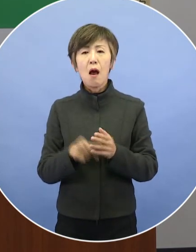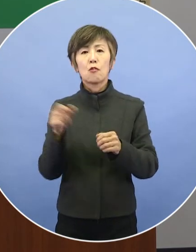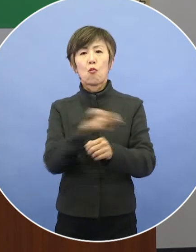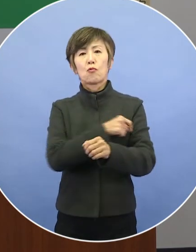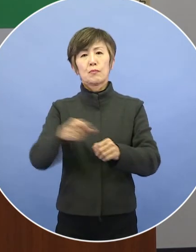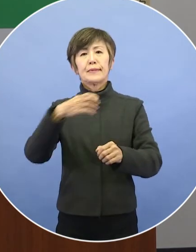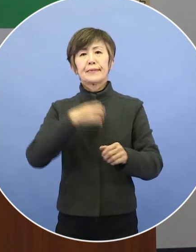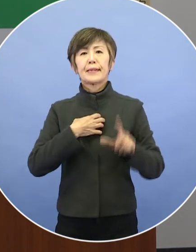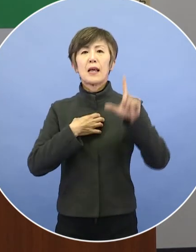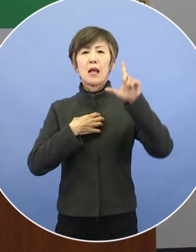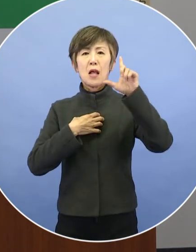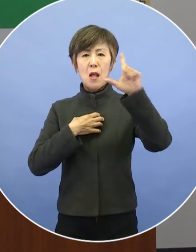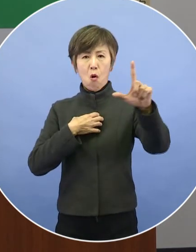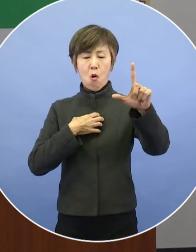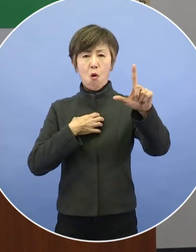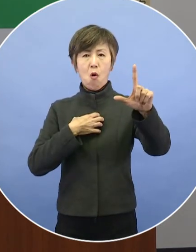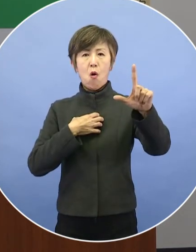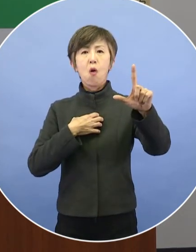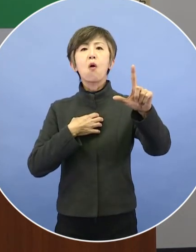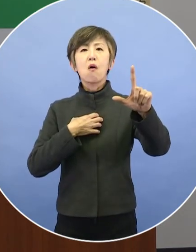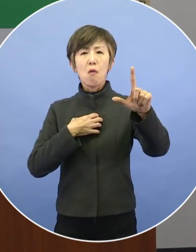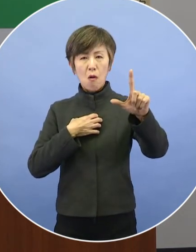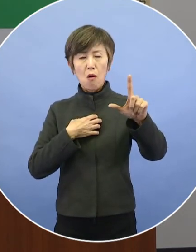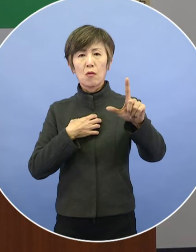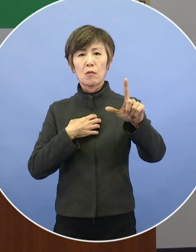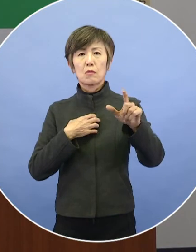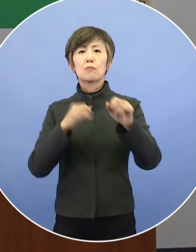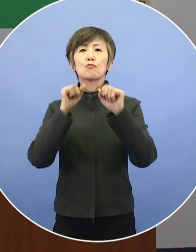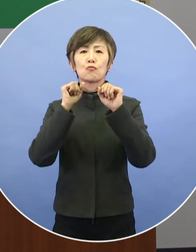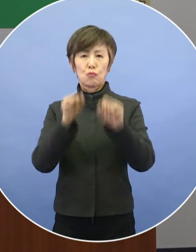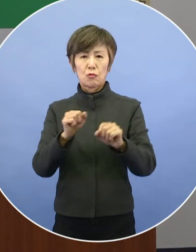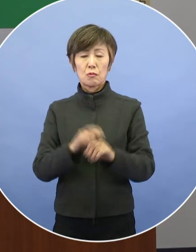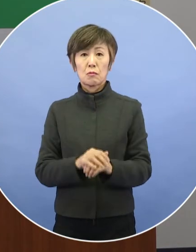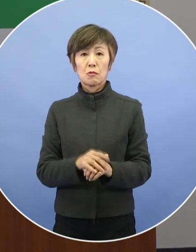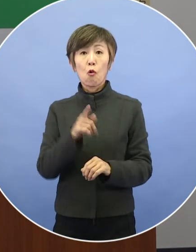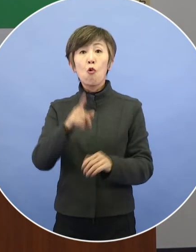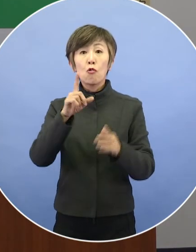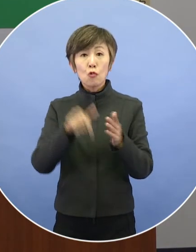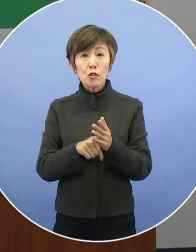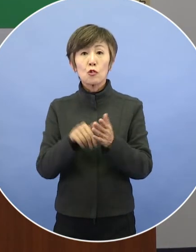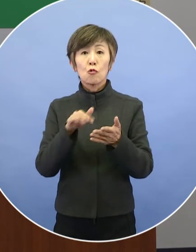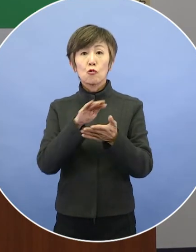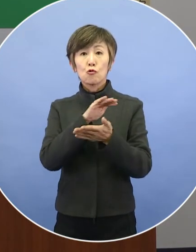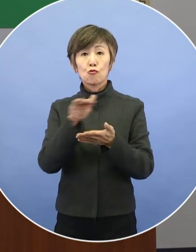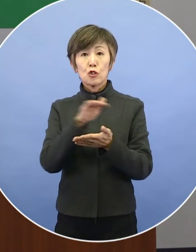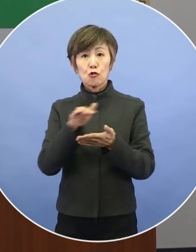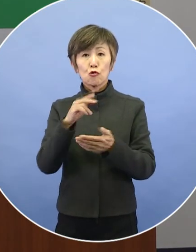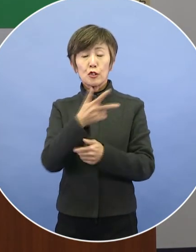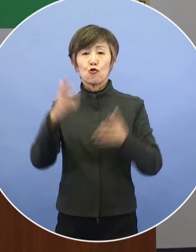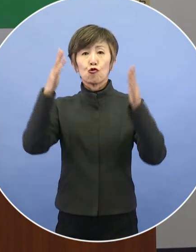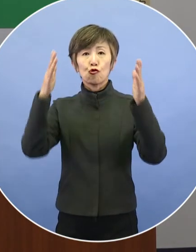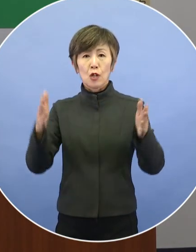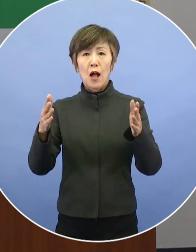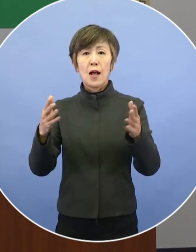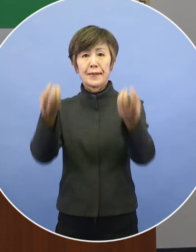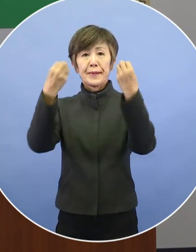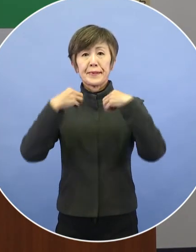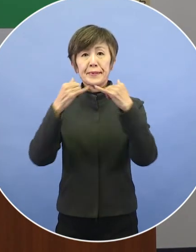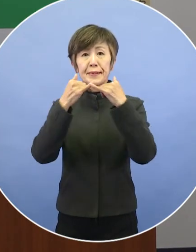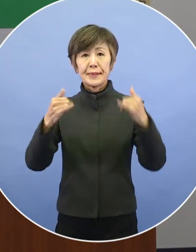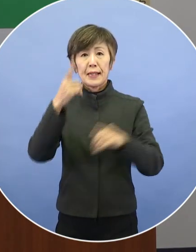おいてですね特別警報というような水準を設けたいと思っておりますだいたいこの時の水準は1週間あたり